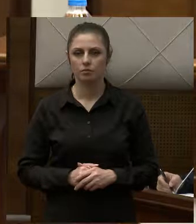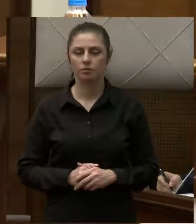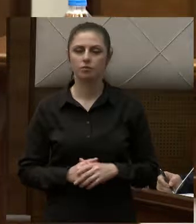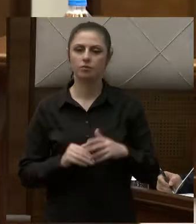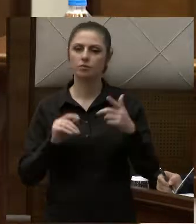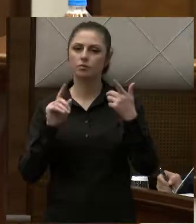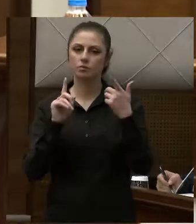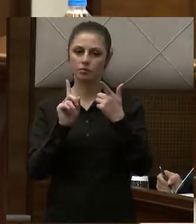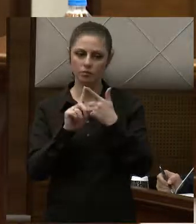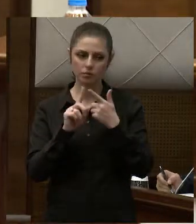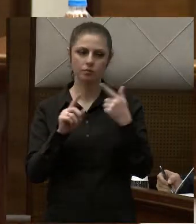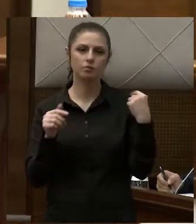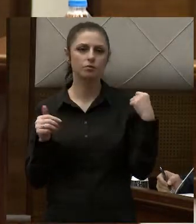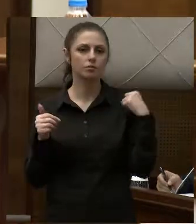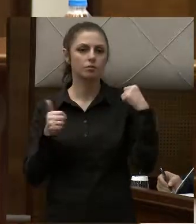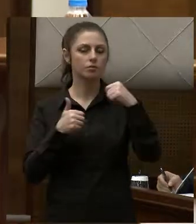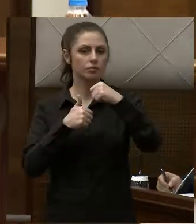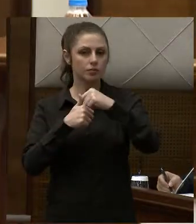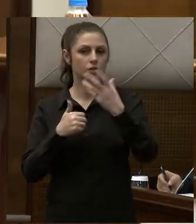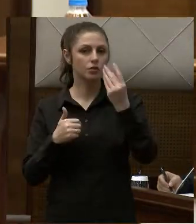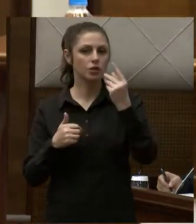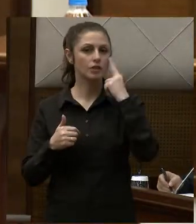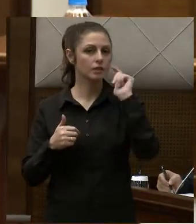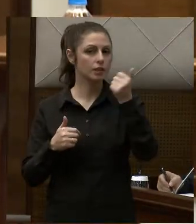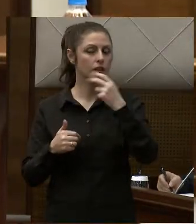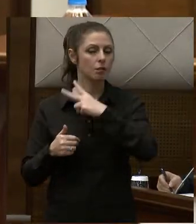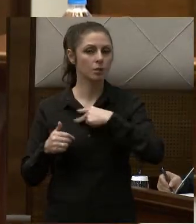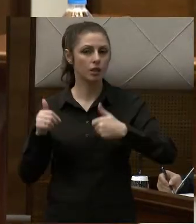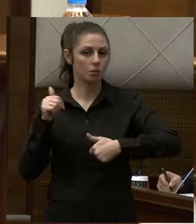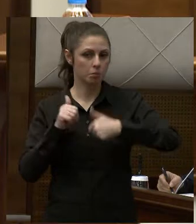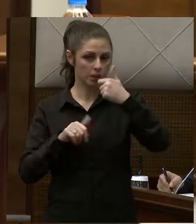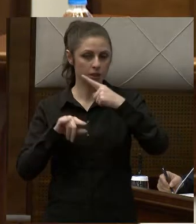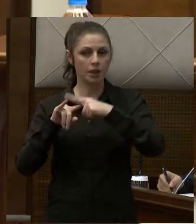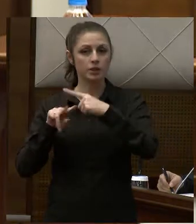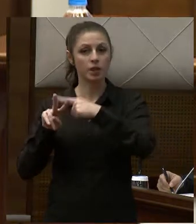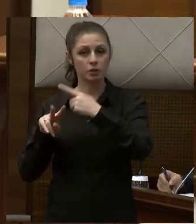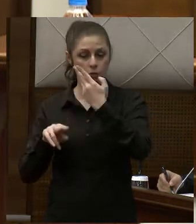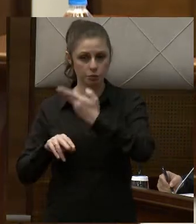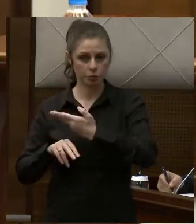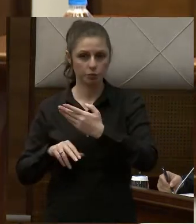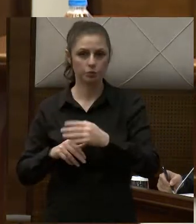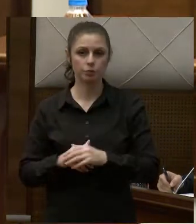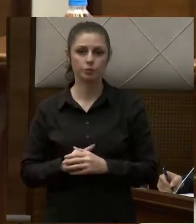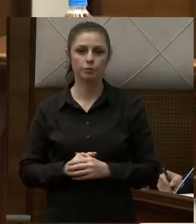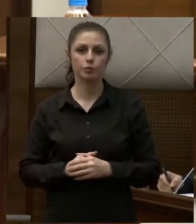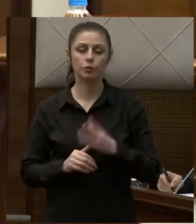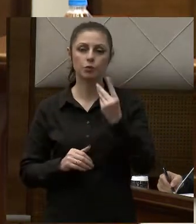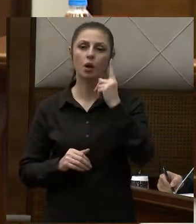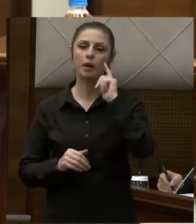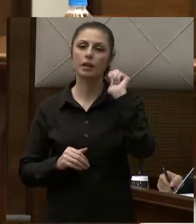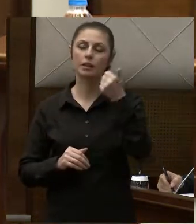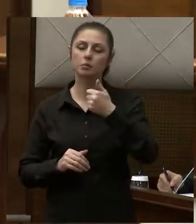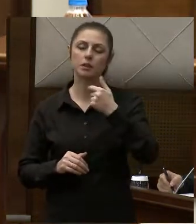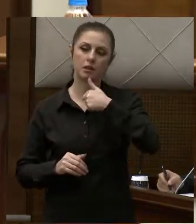yine çok değerli belediye başkanımız Sayın Hasan Akgün'ün çok kıymetli abisi,